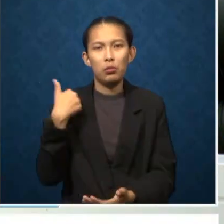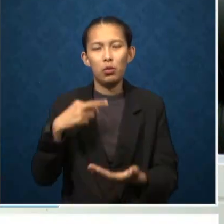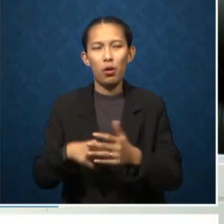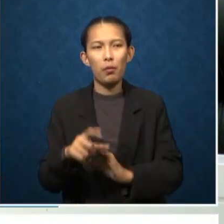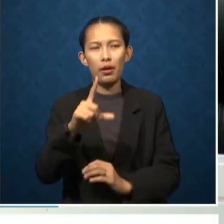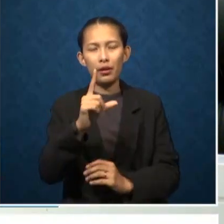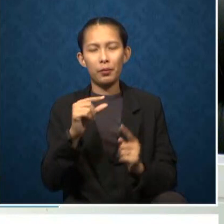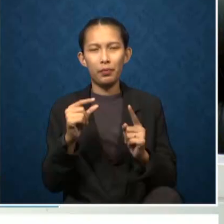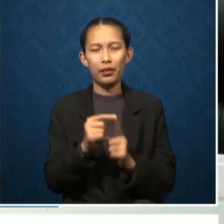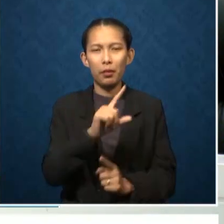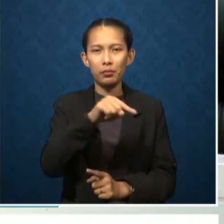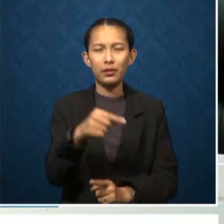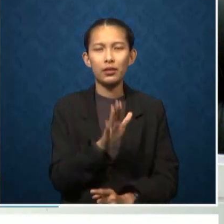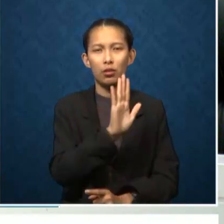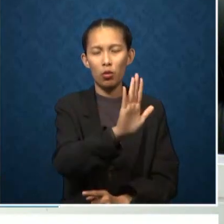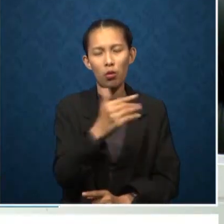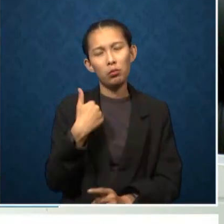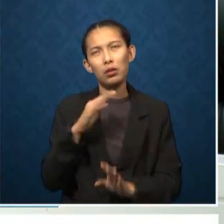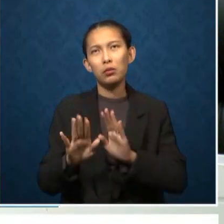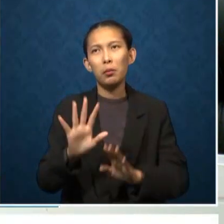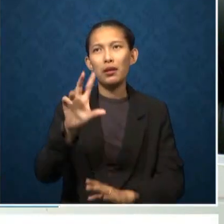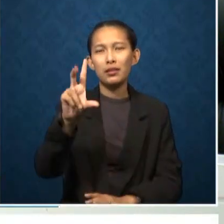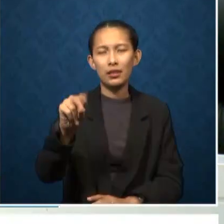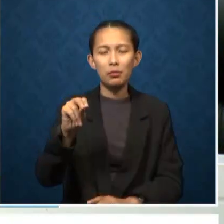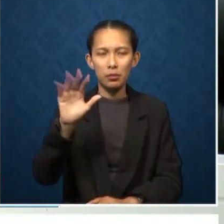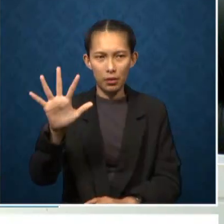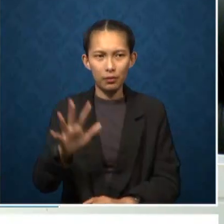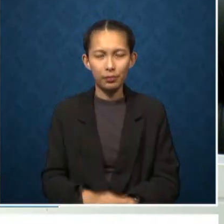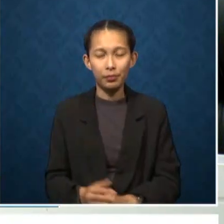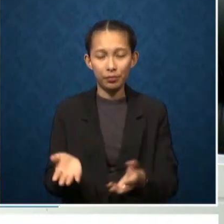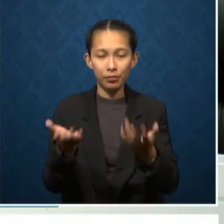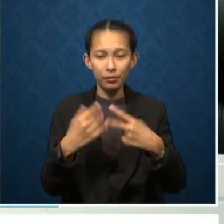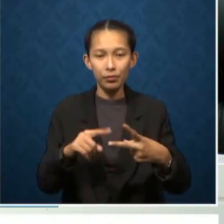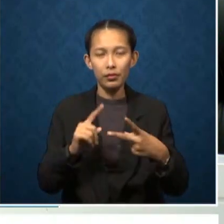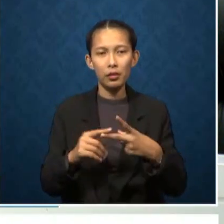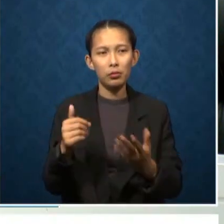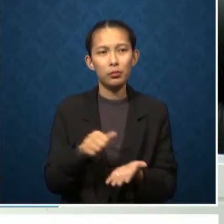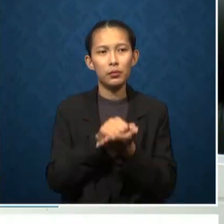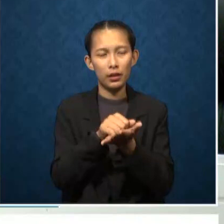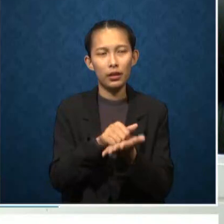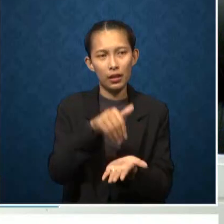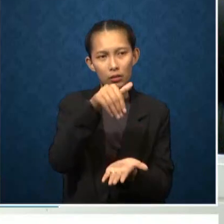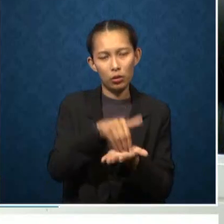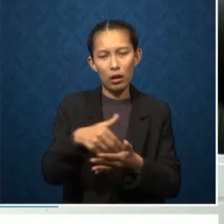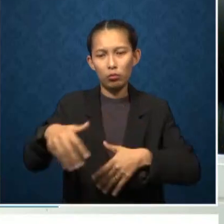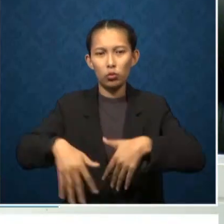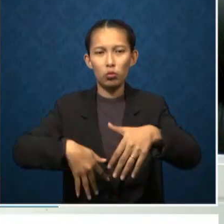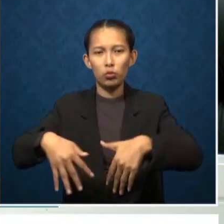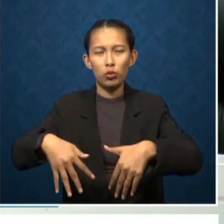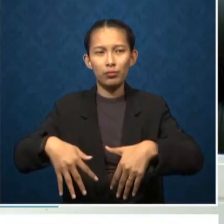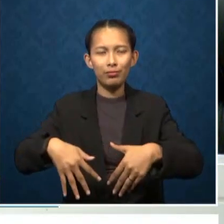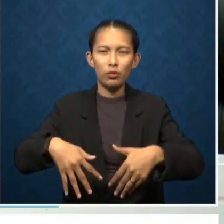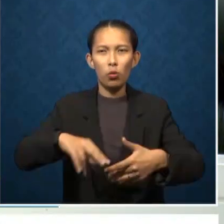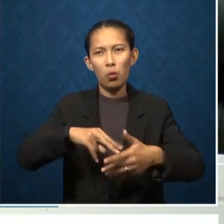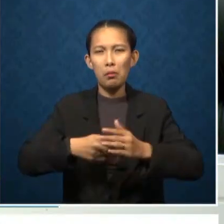คือ end to end service ประมาณ35ใบขณะเดียวกันก็จัดให้มี portal กลางสำหรับประชาชนทั่วไปที่เราเรียกกันว่าทางรั